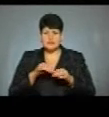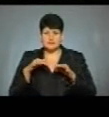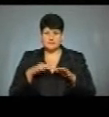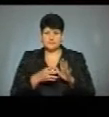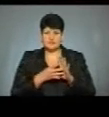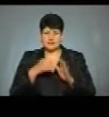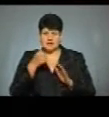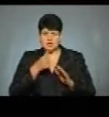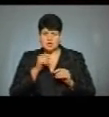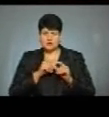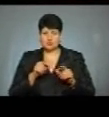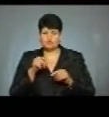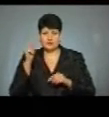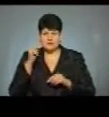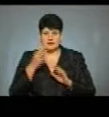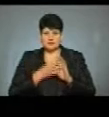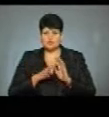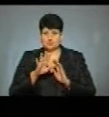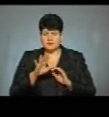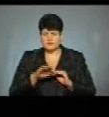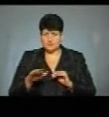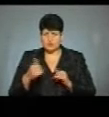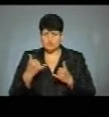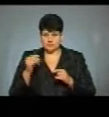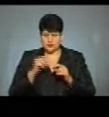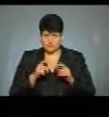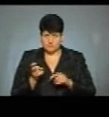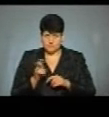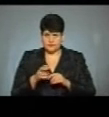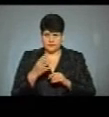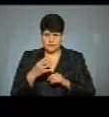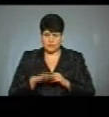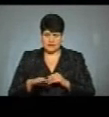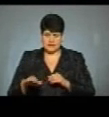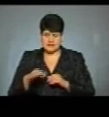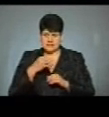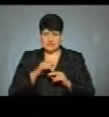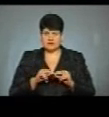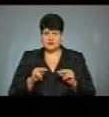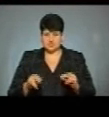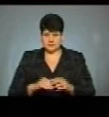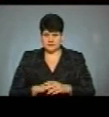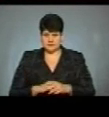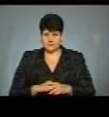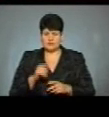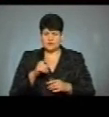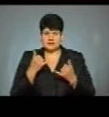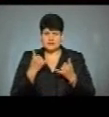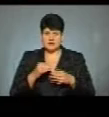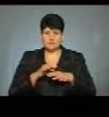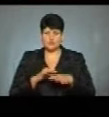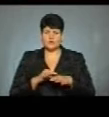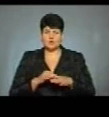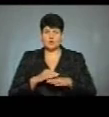9-річна школа. Тут навчаються 95 учнів. Сьогодні до школи прийшли 40 дітей, повідомила вчителька Ірина Бородавчук. Вона зараз проводить